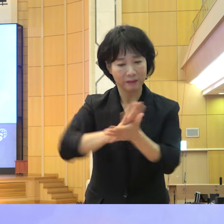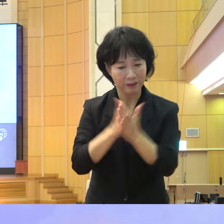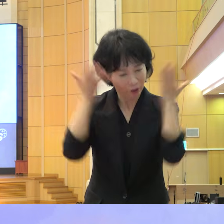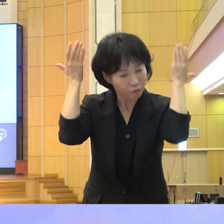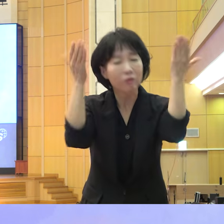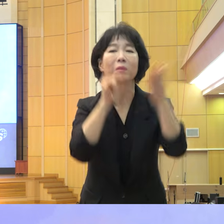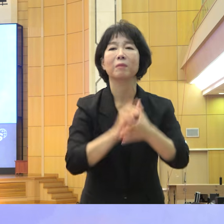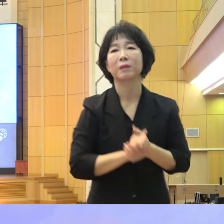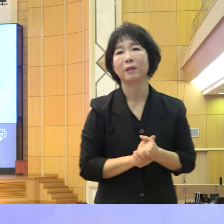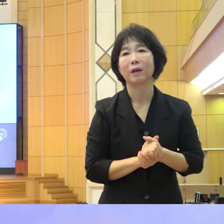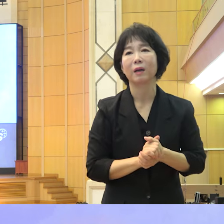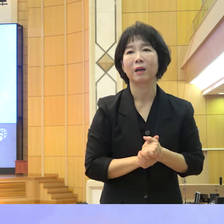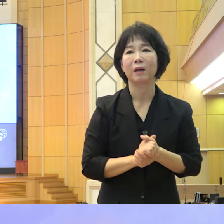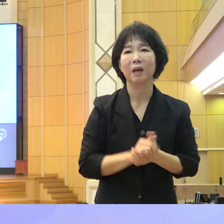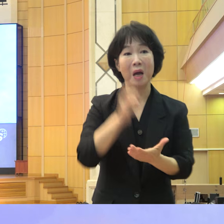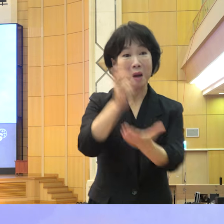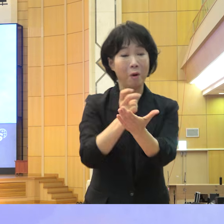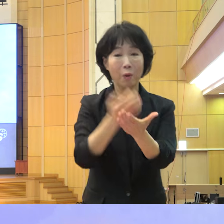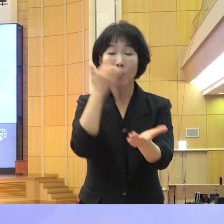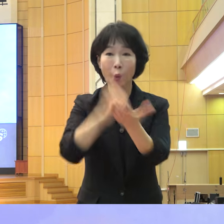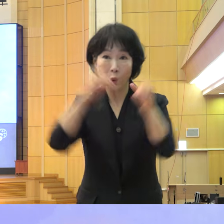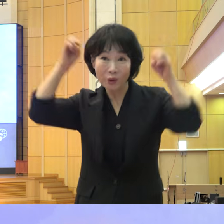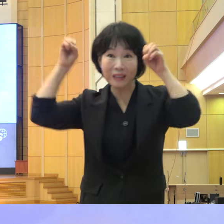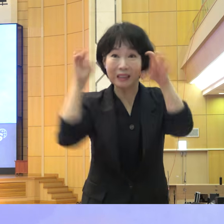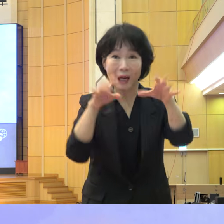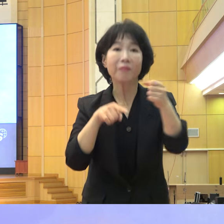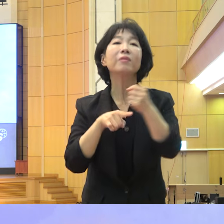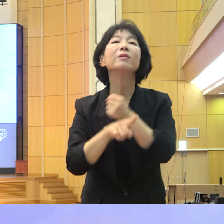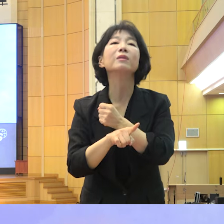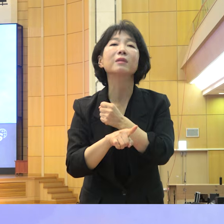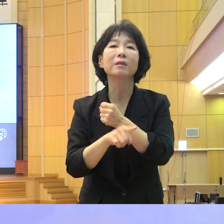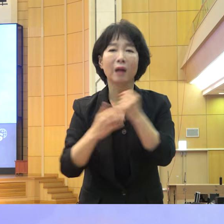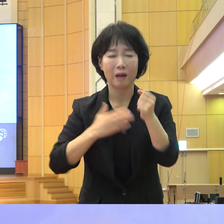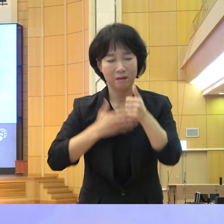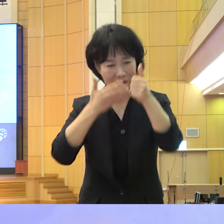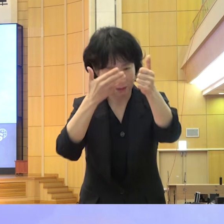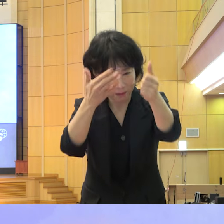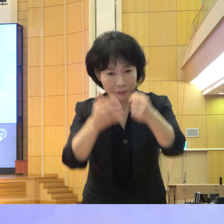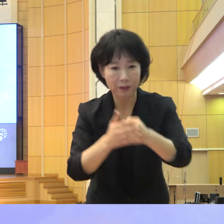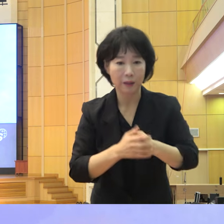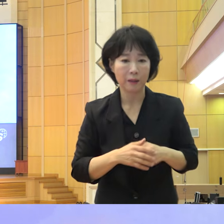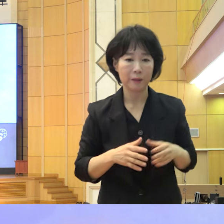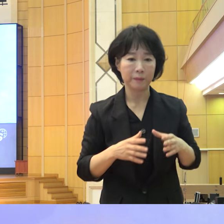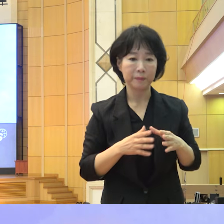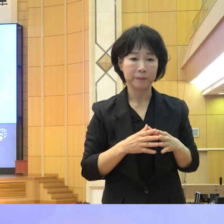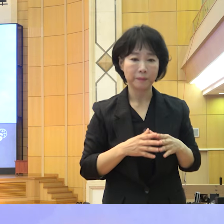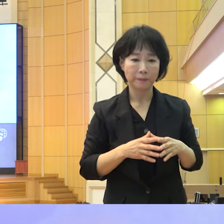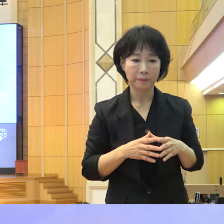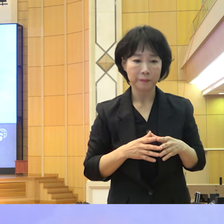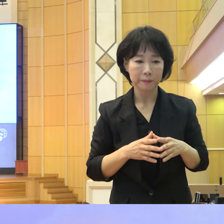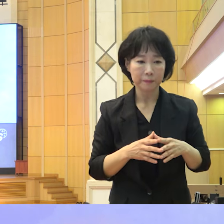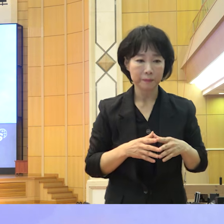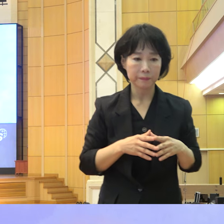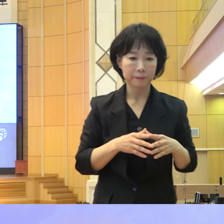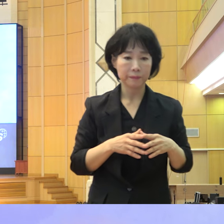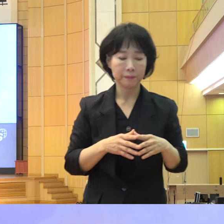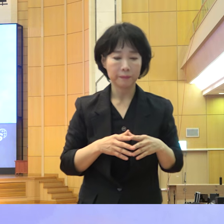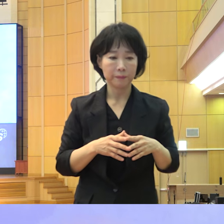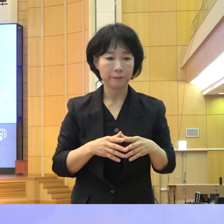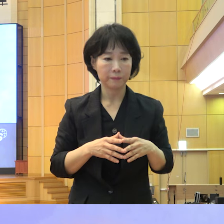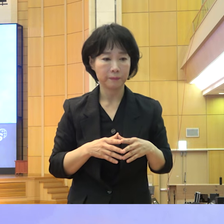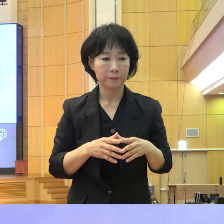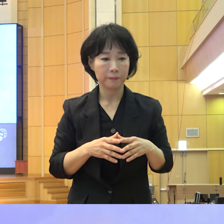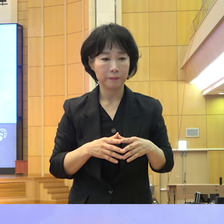그래서 율법의 돌로 치라는 뜻이 뭐냐라고 하는 말씀을 본문 말씀을 통해서 말씀을 드리는